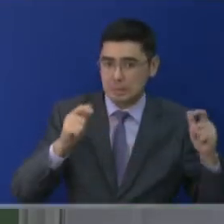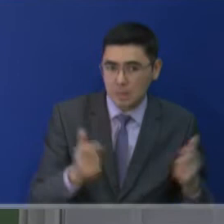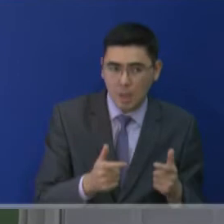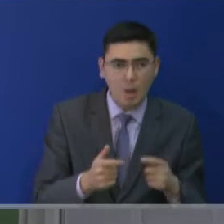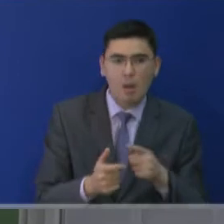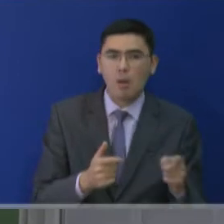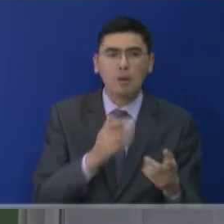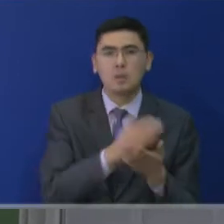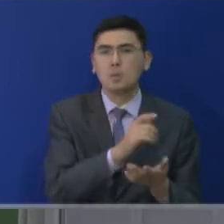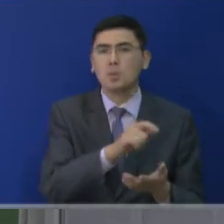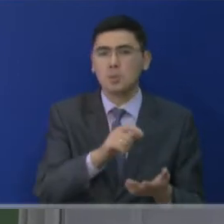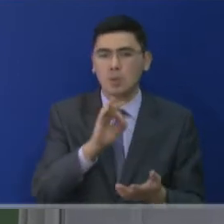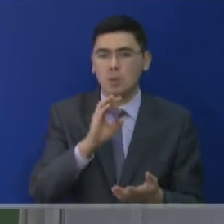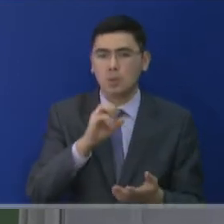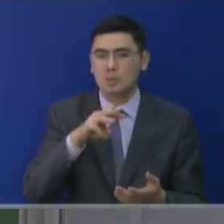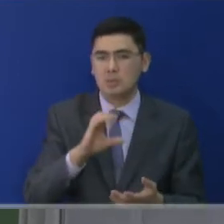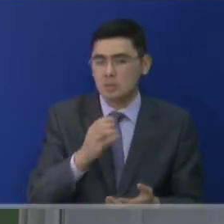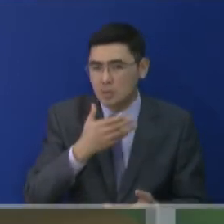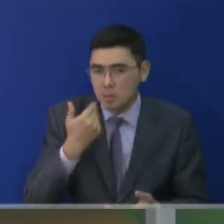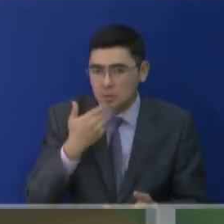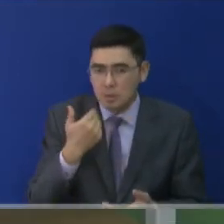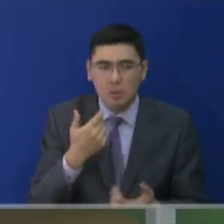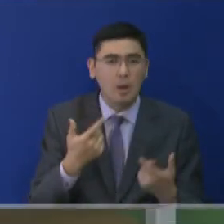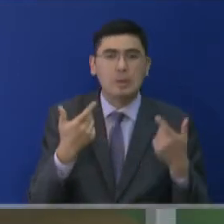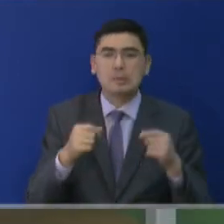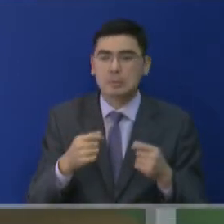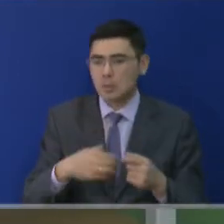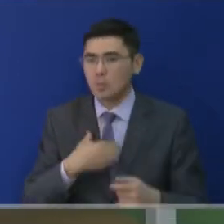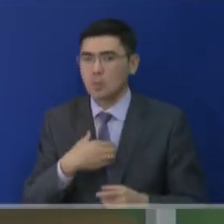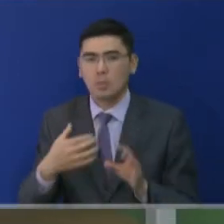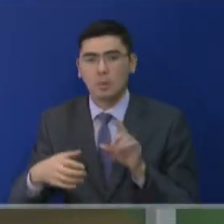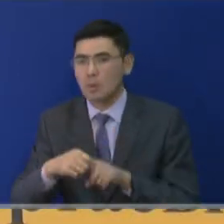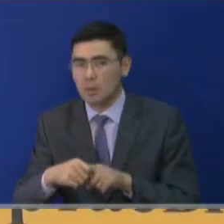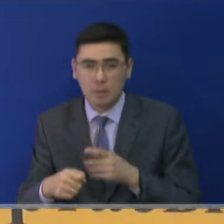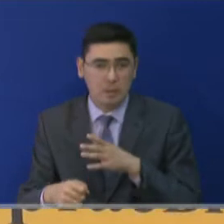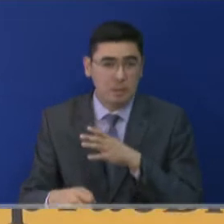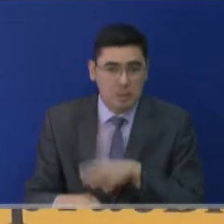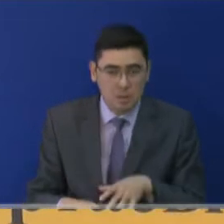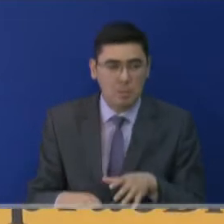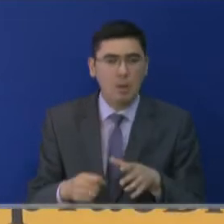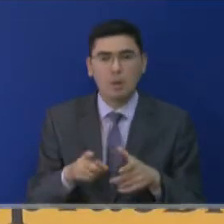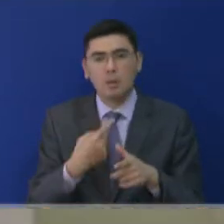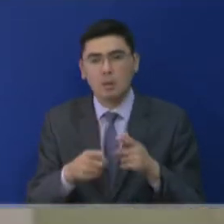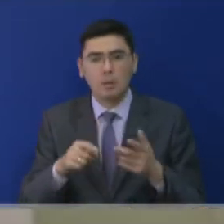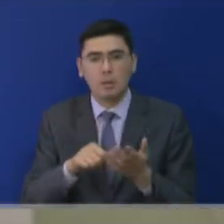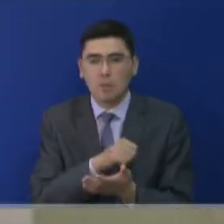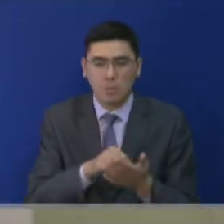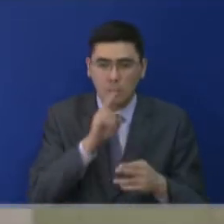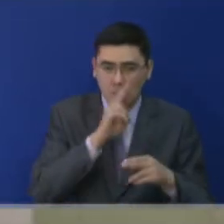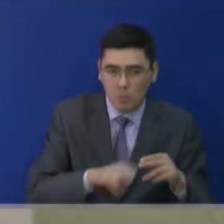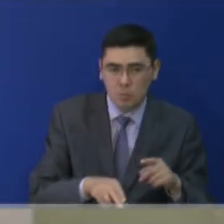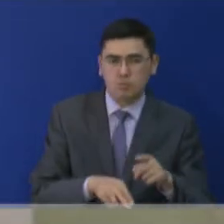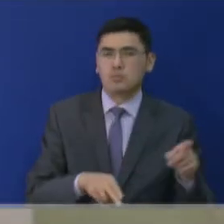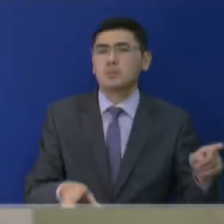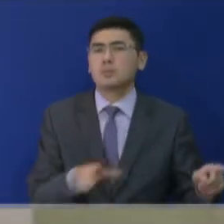әлеуметтік медициналық сақтандыру жүйесінде өздерінің сақтандырылған мәртебесін жоғалтқан кезде өзекті болды. Он же и так-то